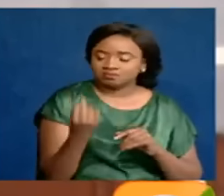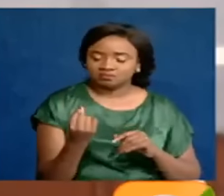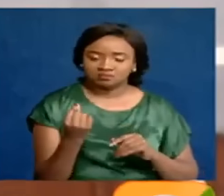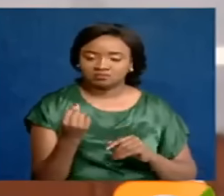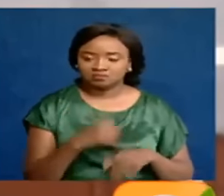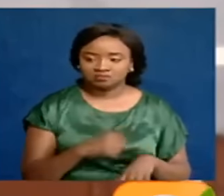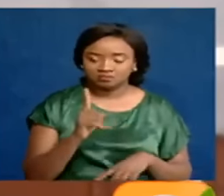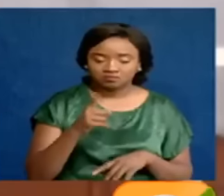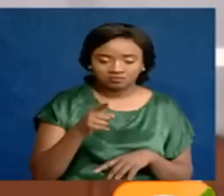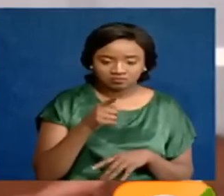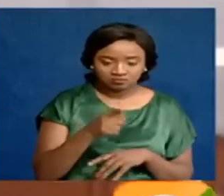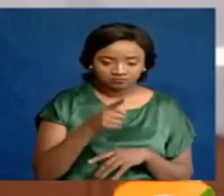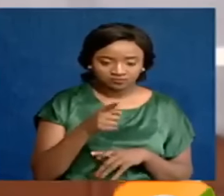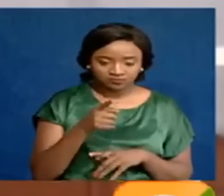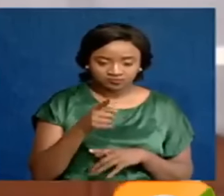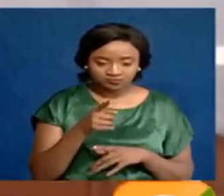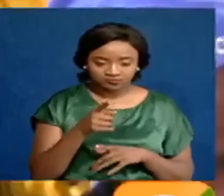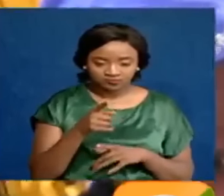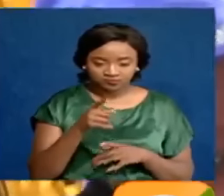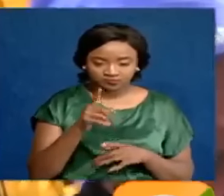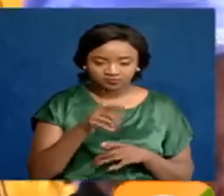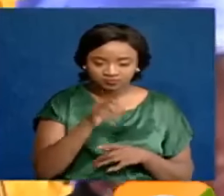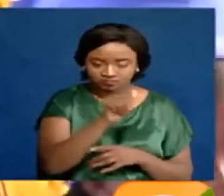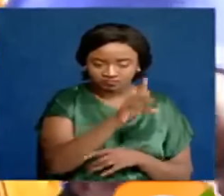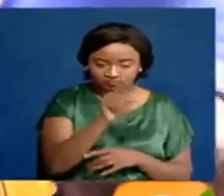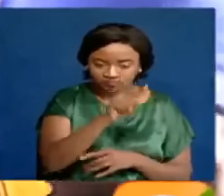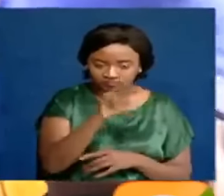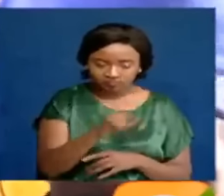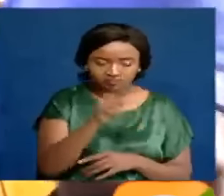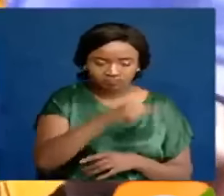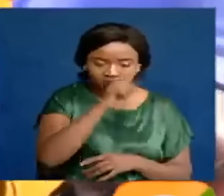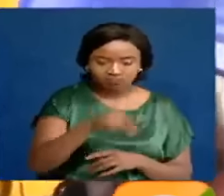was indicted in the United States. Kama Mwangi, Runinga ya Citizen.